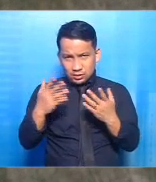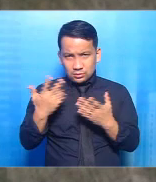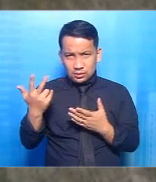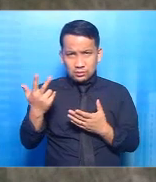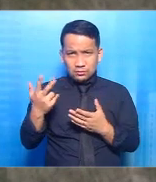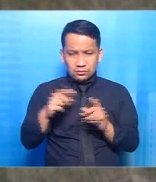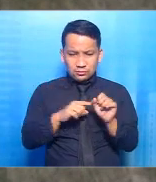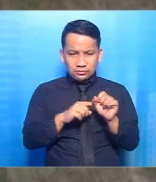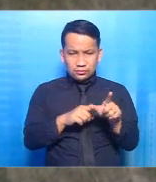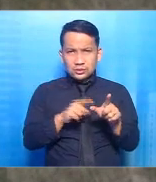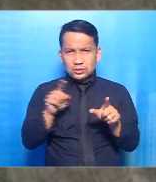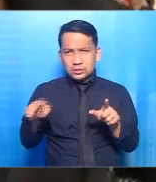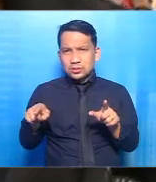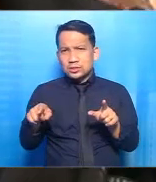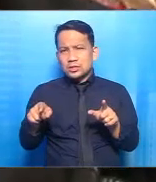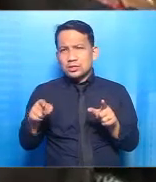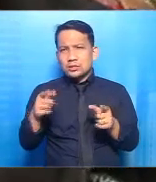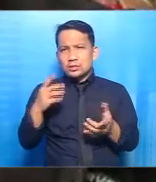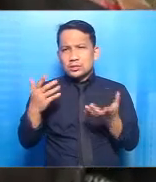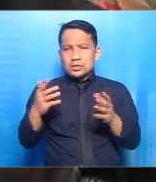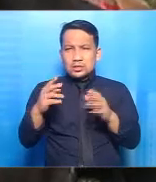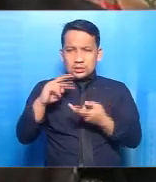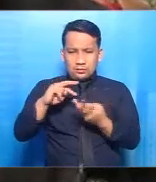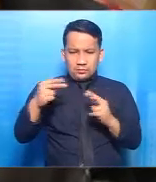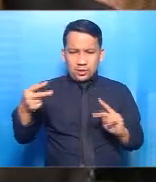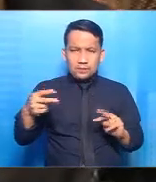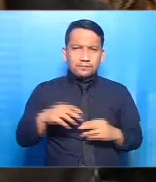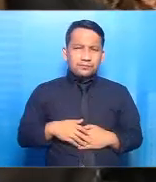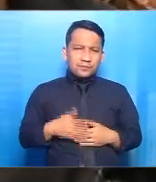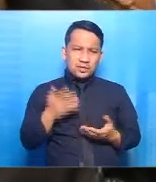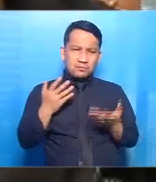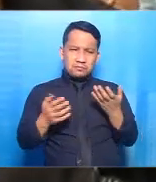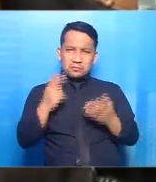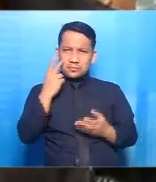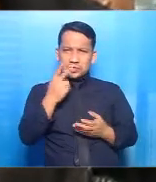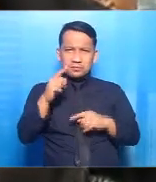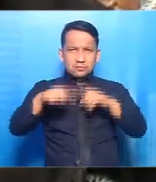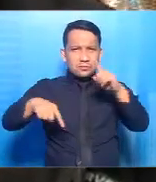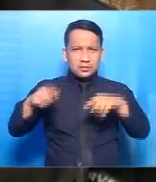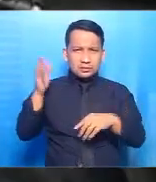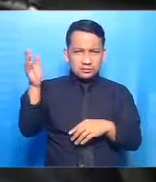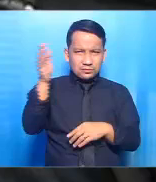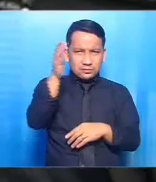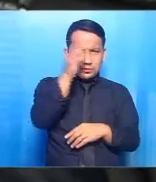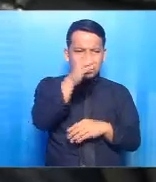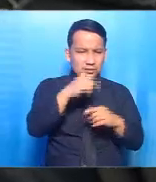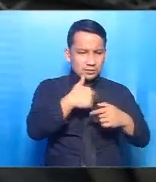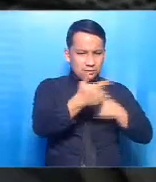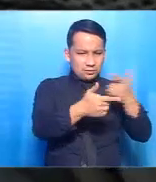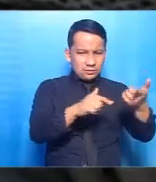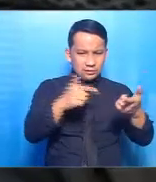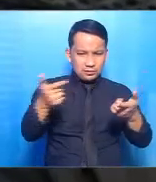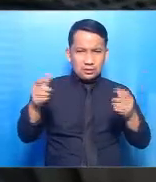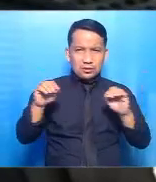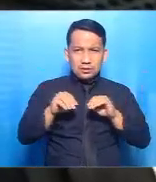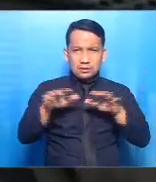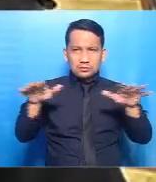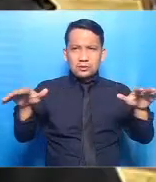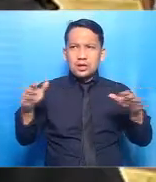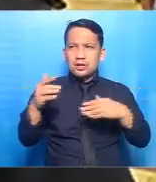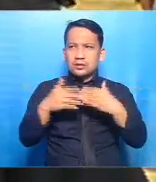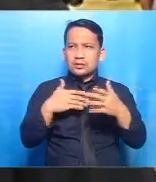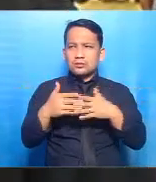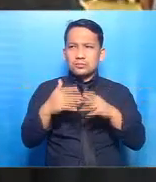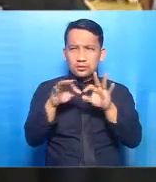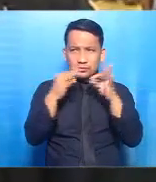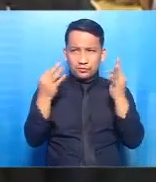ay original variant. Tingin ng mga eksperto, posibleng sa iba't ibang sources na hawa ang mga ito. It's a mix of